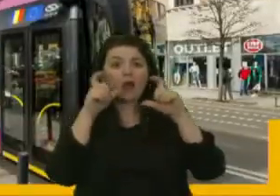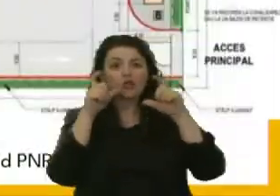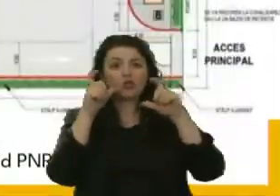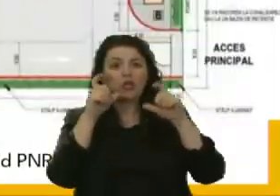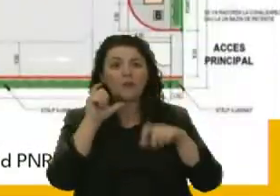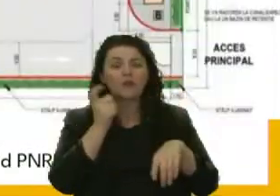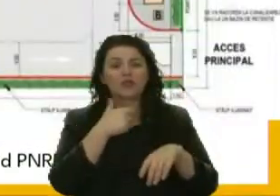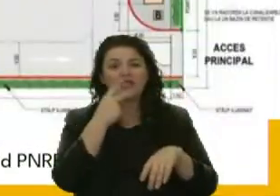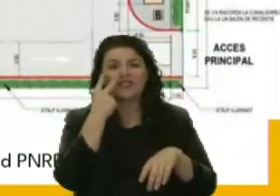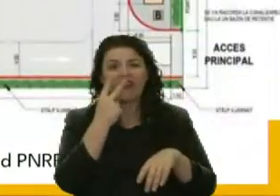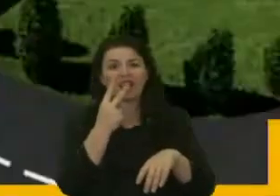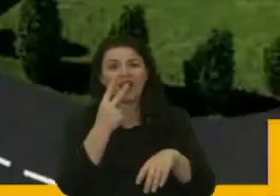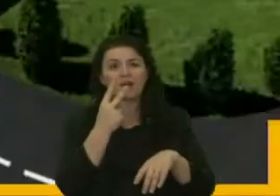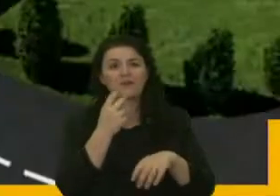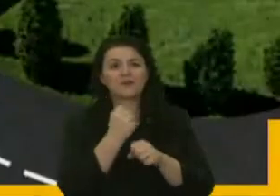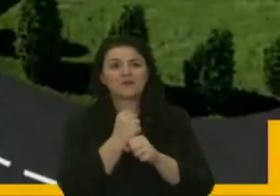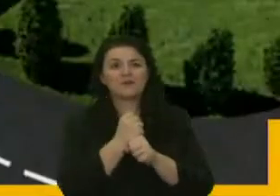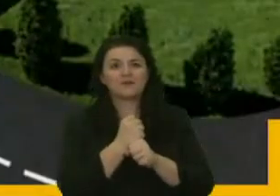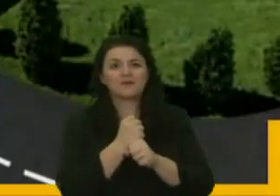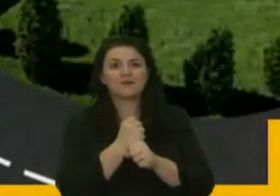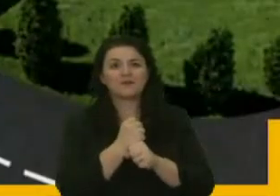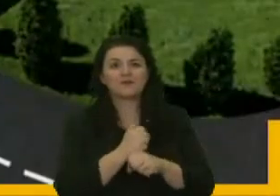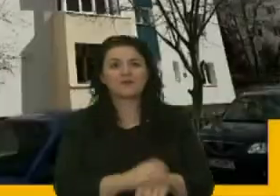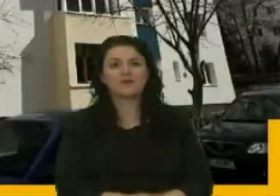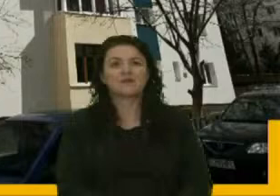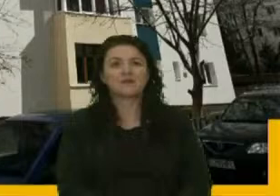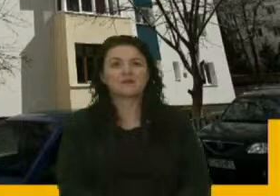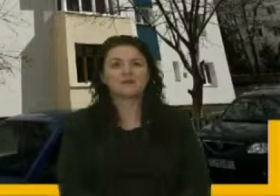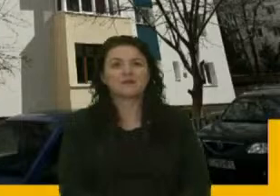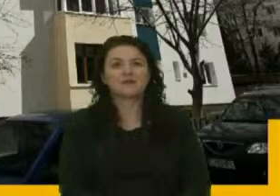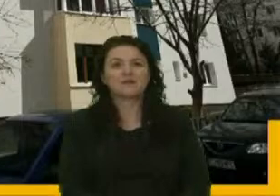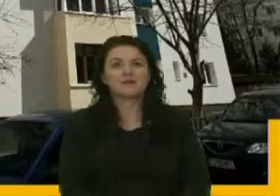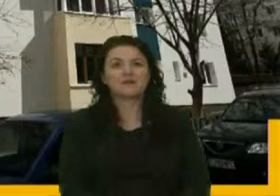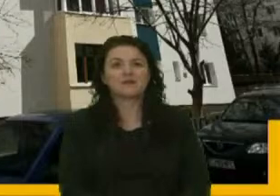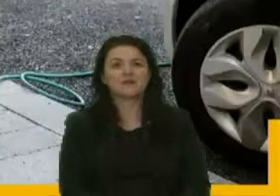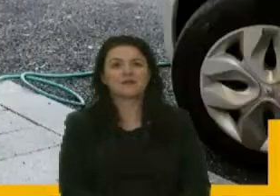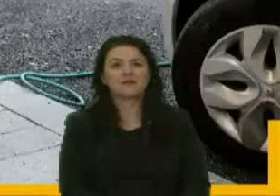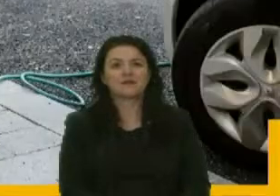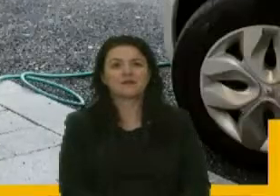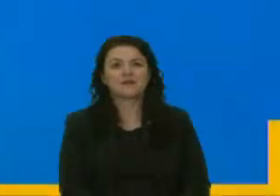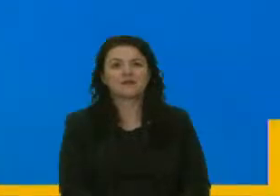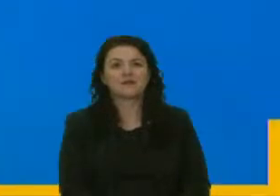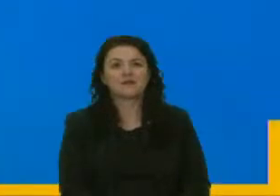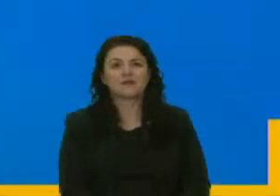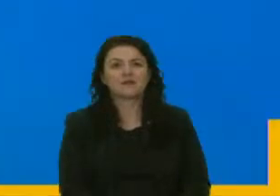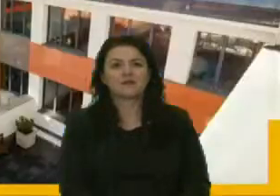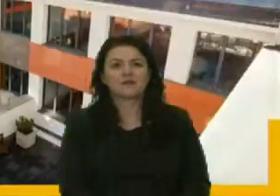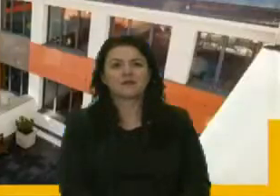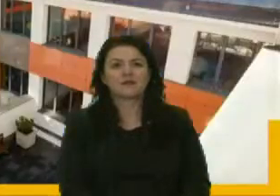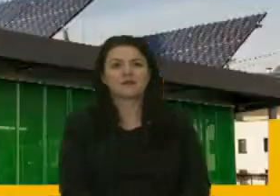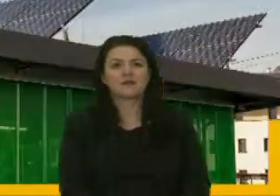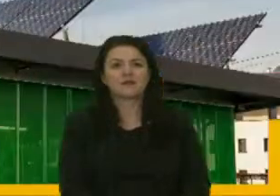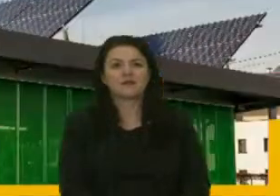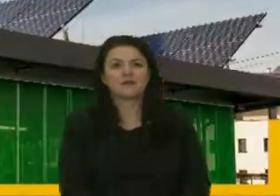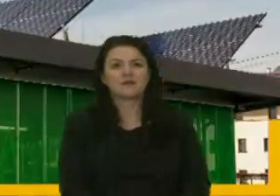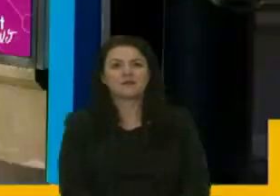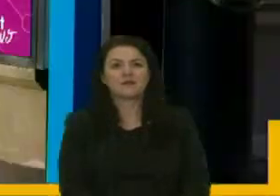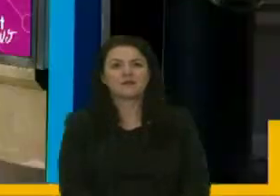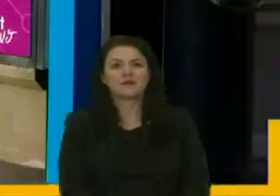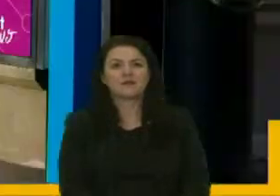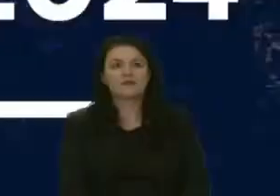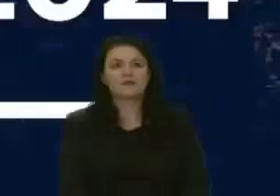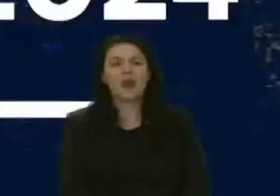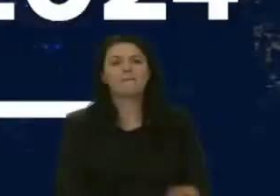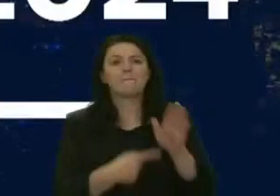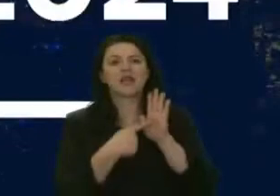puteți observa de realizare acum o să trec la